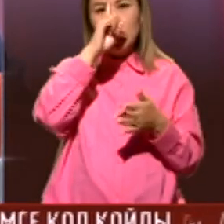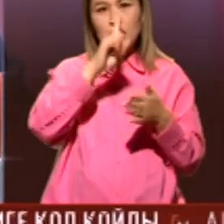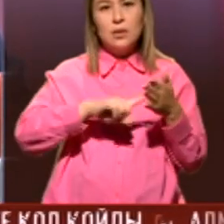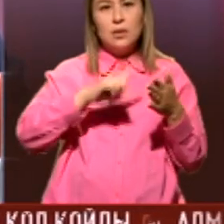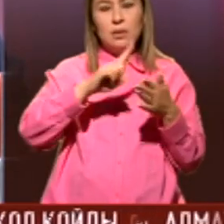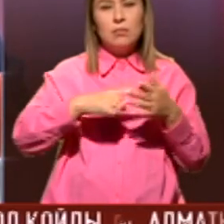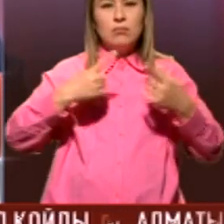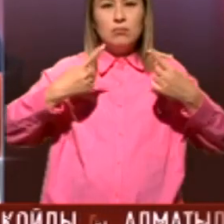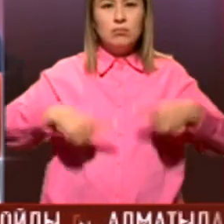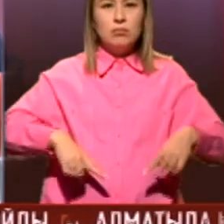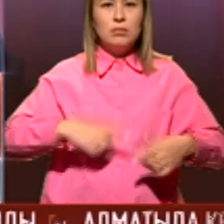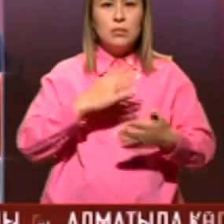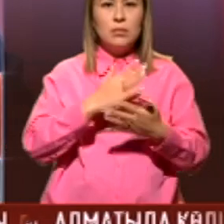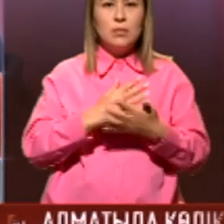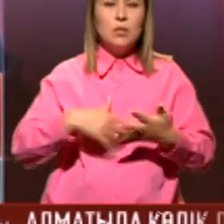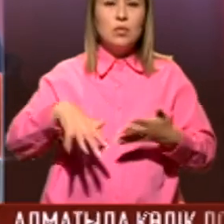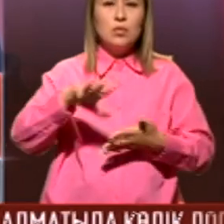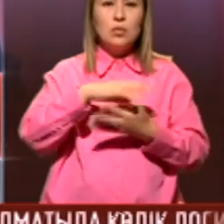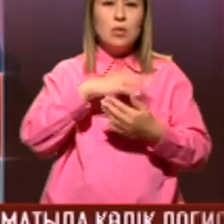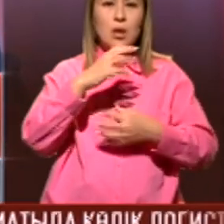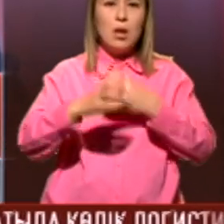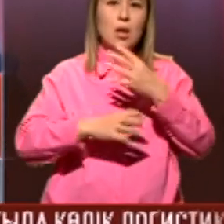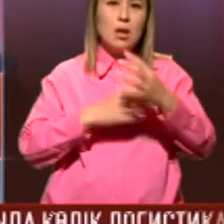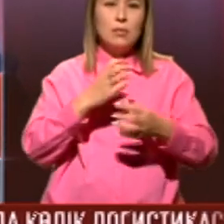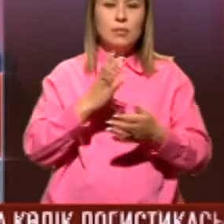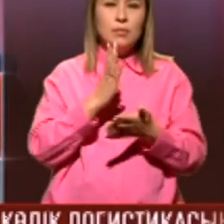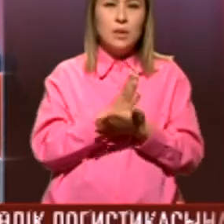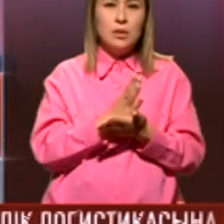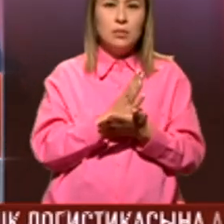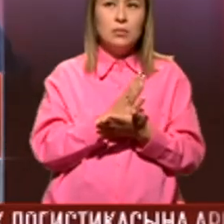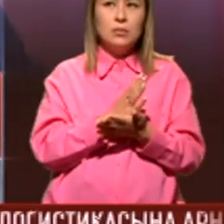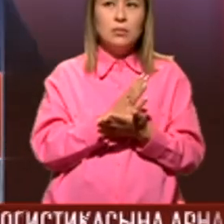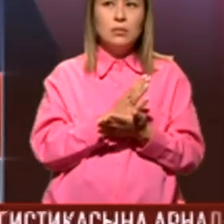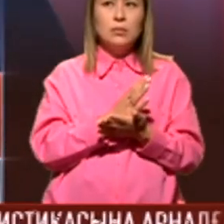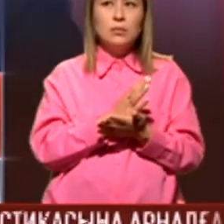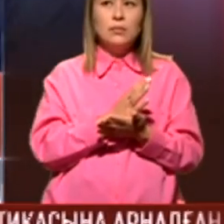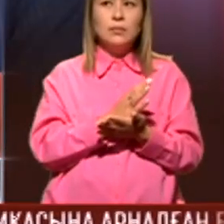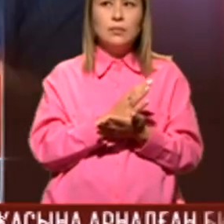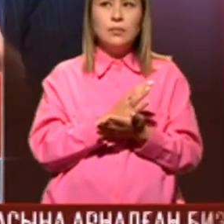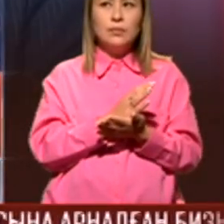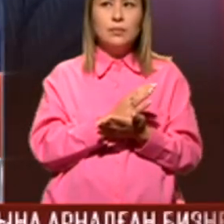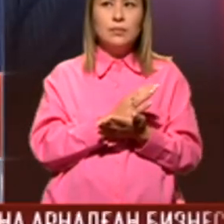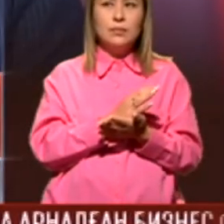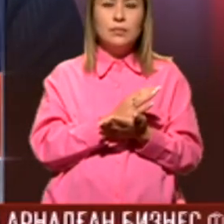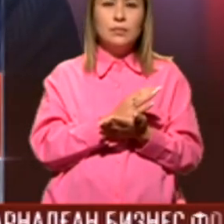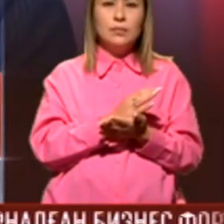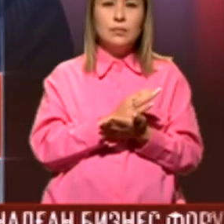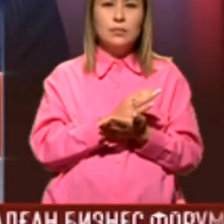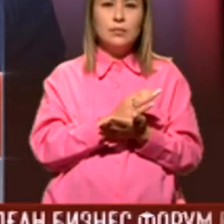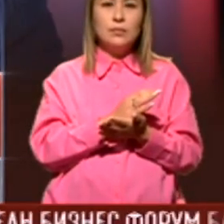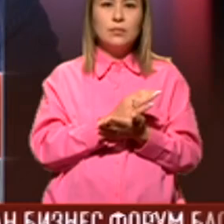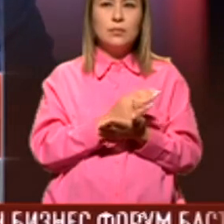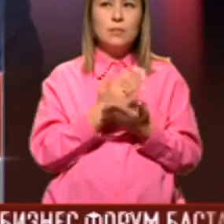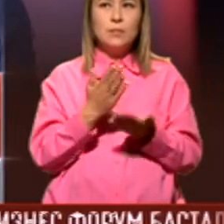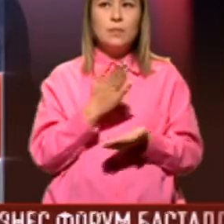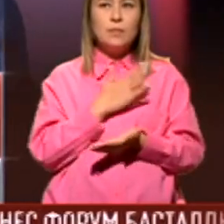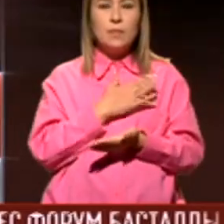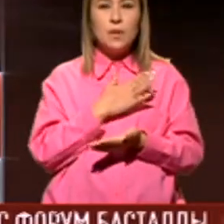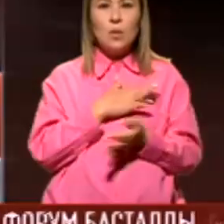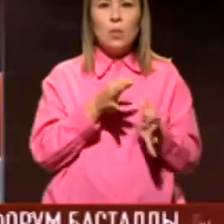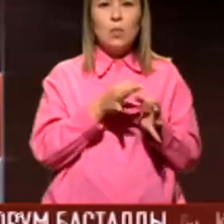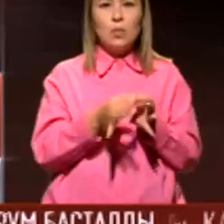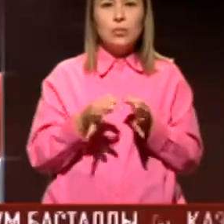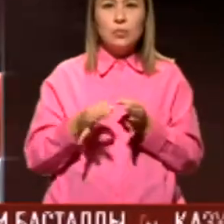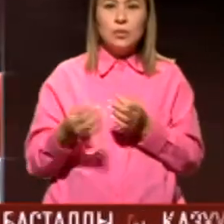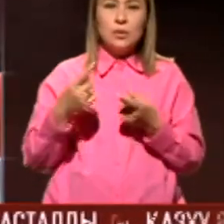бар. Осы бүкіл қақтығыстарды алып келген осы мәселе. Ол терең сенім дағдарысы жаһандық деңгейде. Ол біздің өңірге ғана